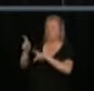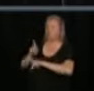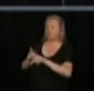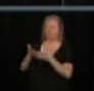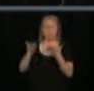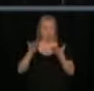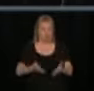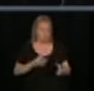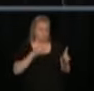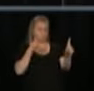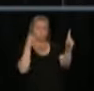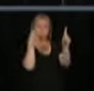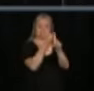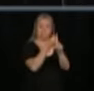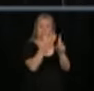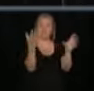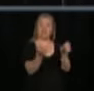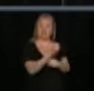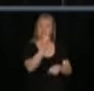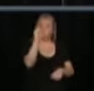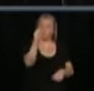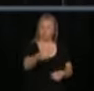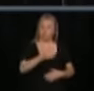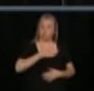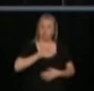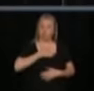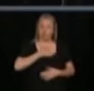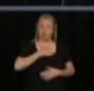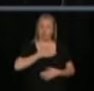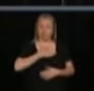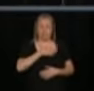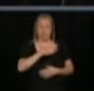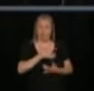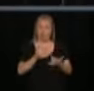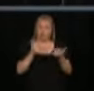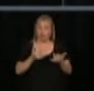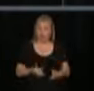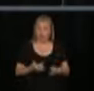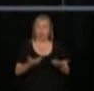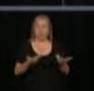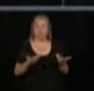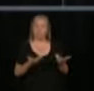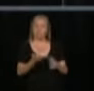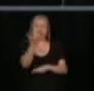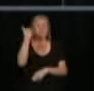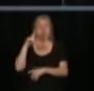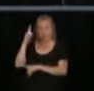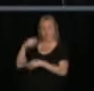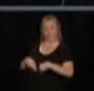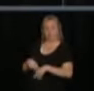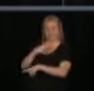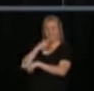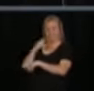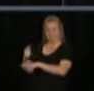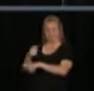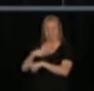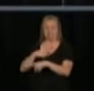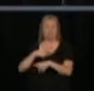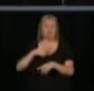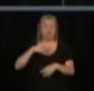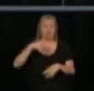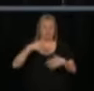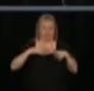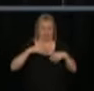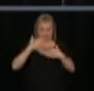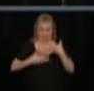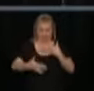plus qu'il faut faire, puis exactement comme le premier ministre l'a dit, avant le retour des classes, avant la fin des vacances, il faut absolument aller chercher